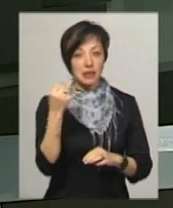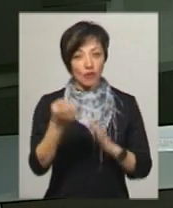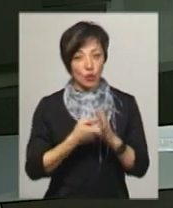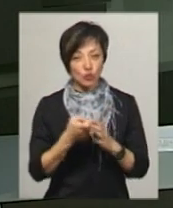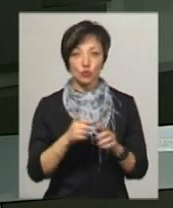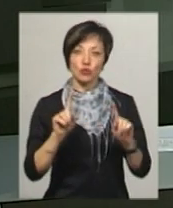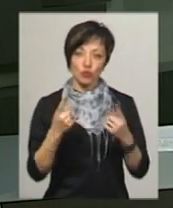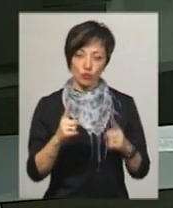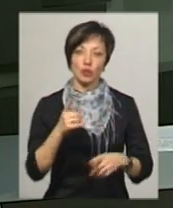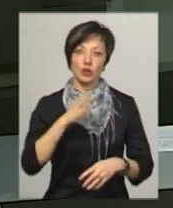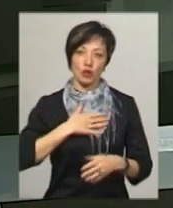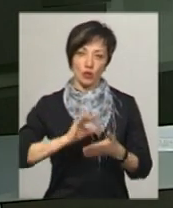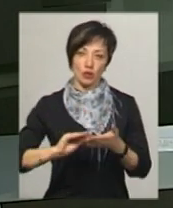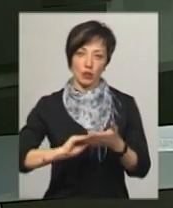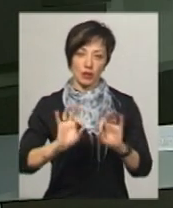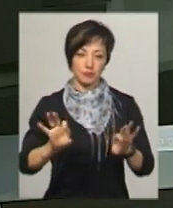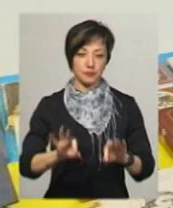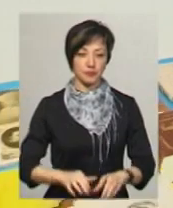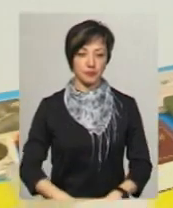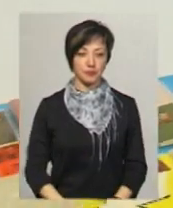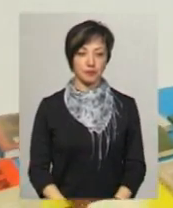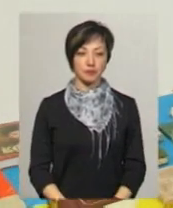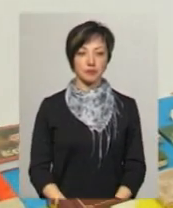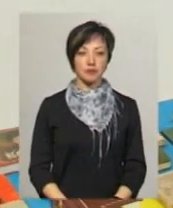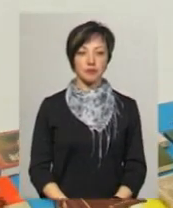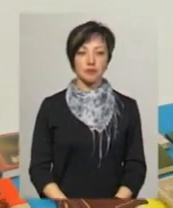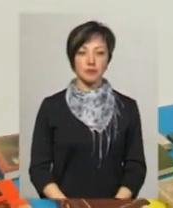Чому, дізнавалася Тетяна Ворожцова.